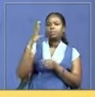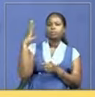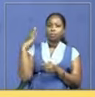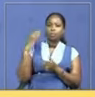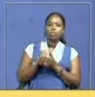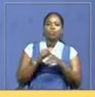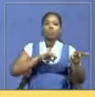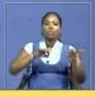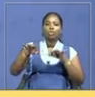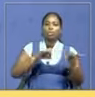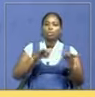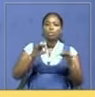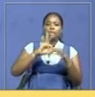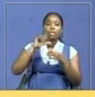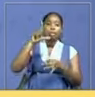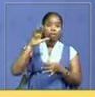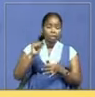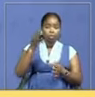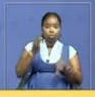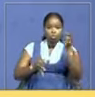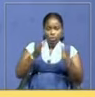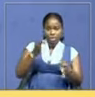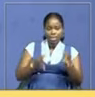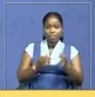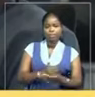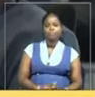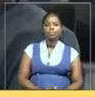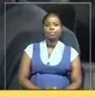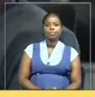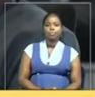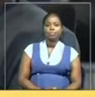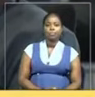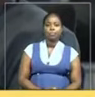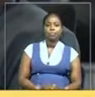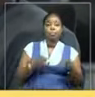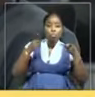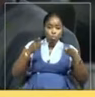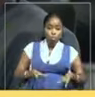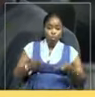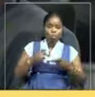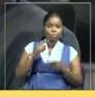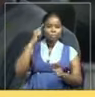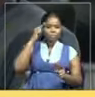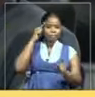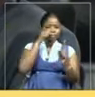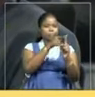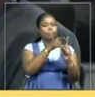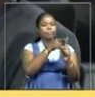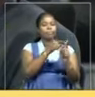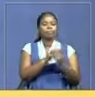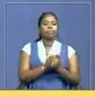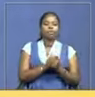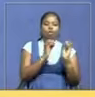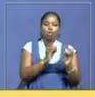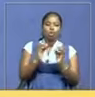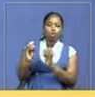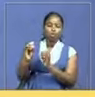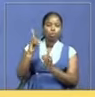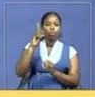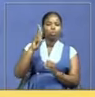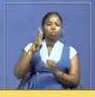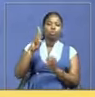fonctionnement de la justice enortant nos réflexions sur tous les sujets à l'ordre du jour